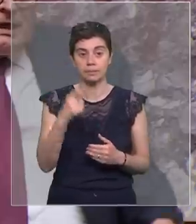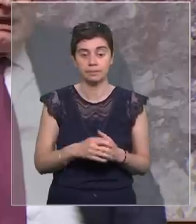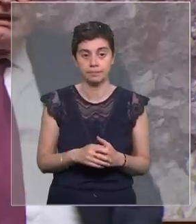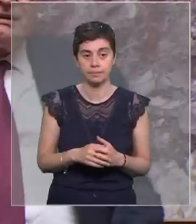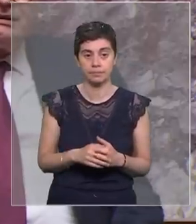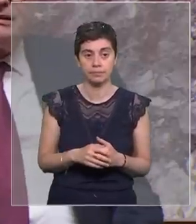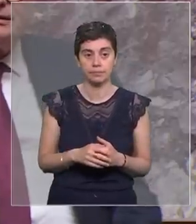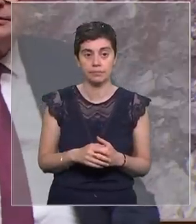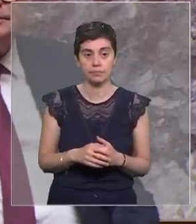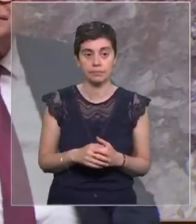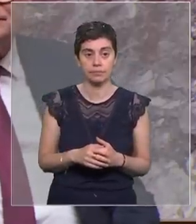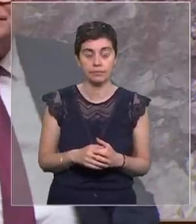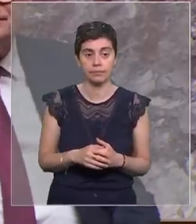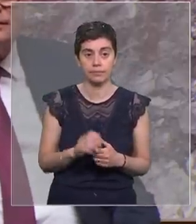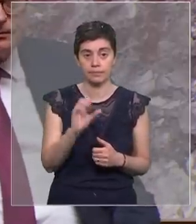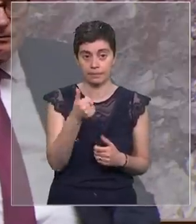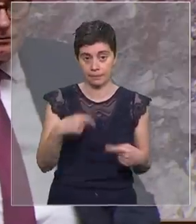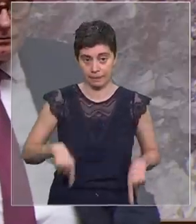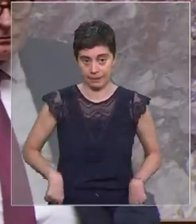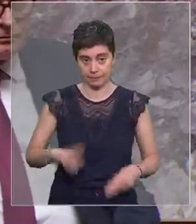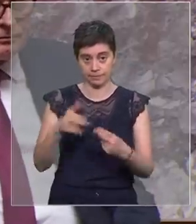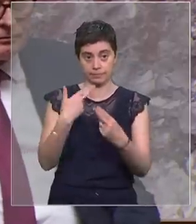la Première ministre.